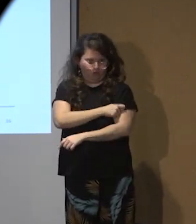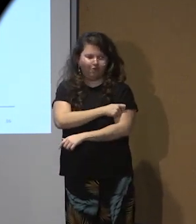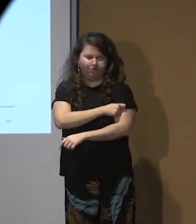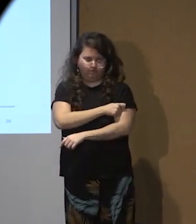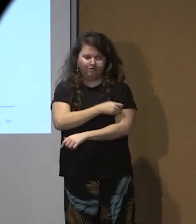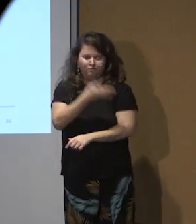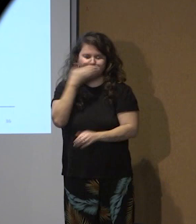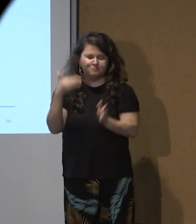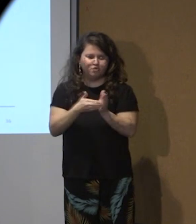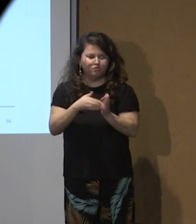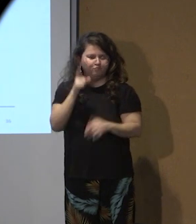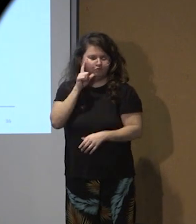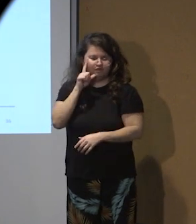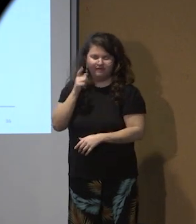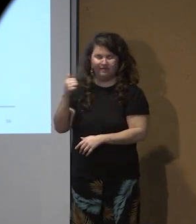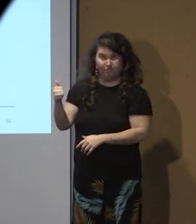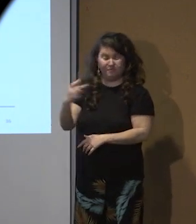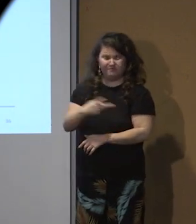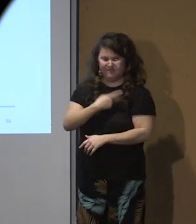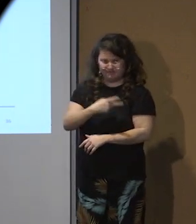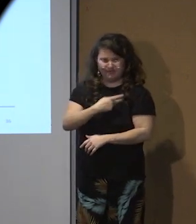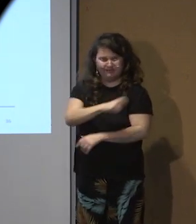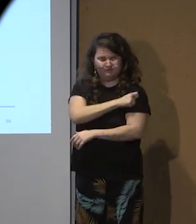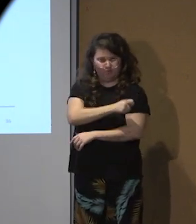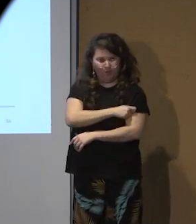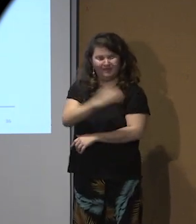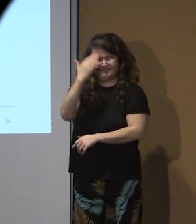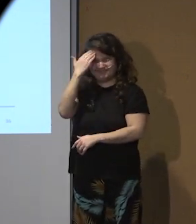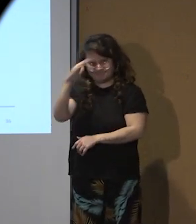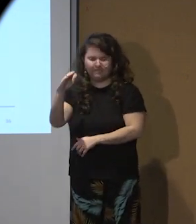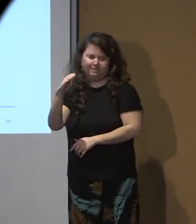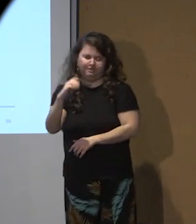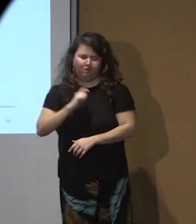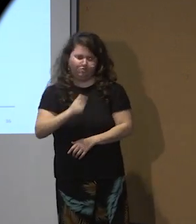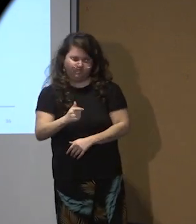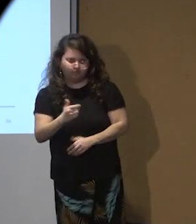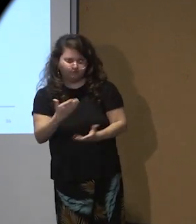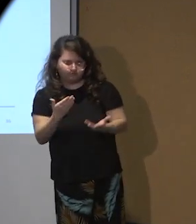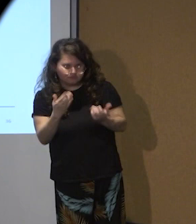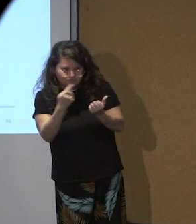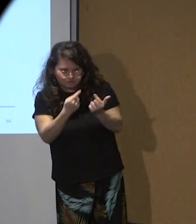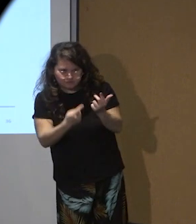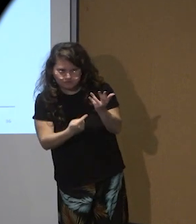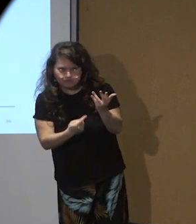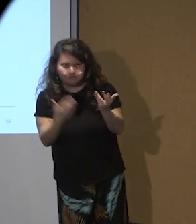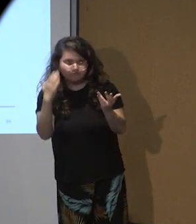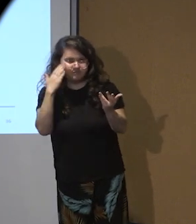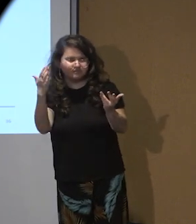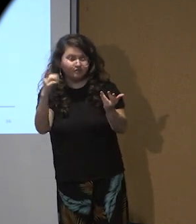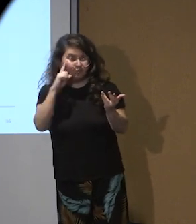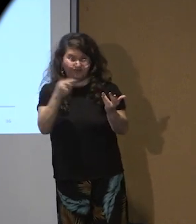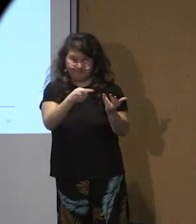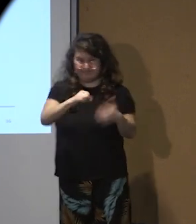complications de l'activité physique sur l'organisme, parce que ça nécessite une activité physique comme ça